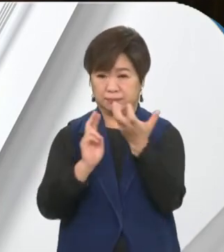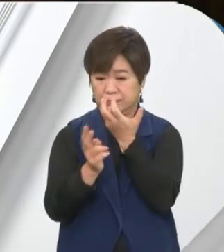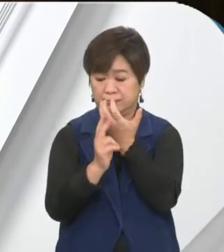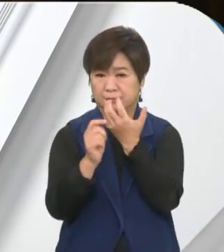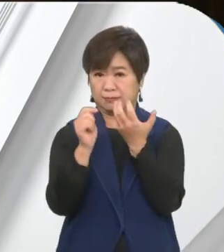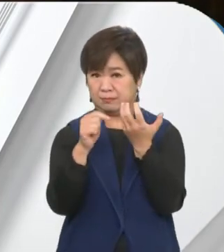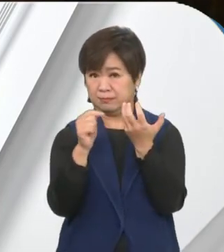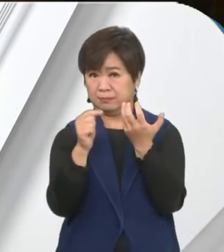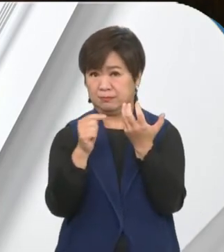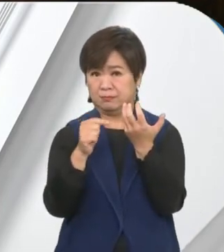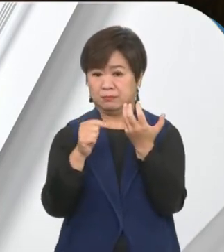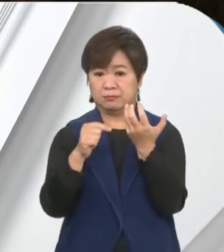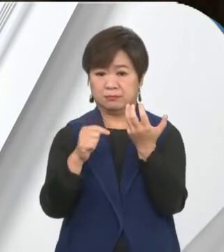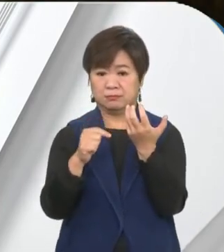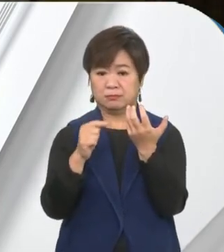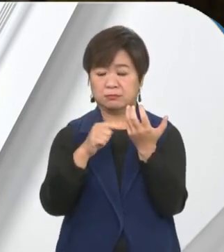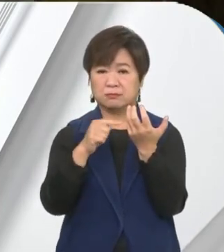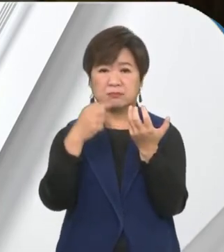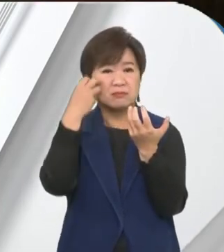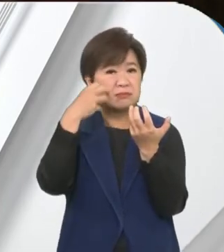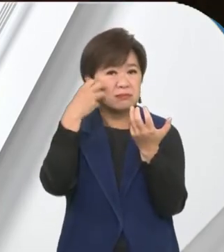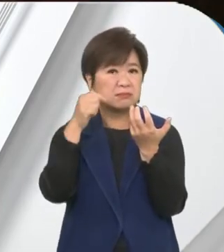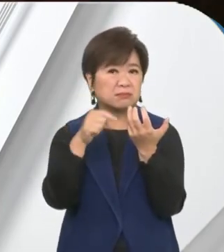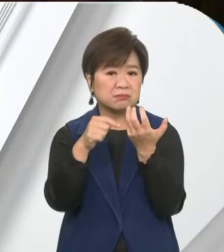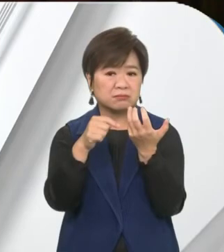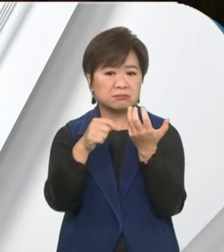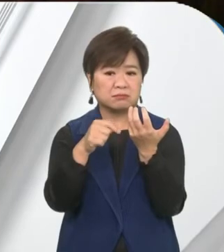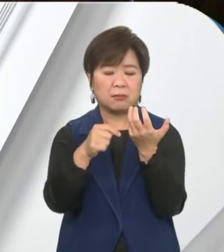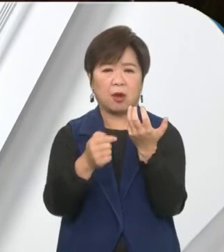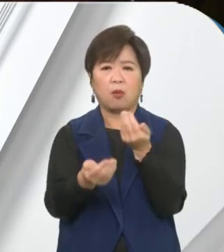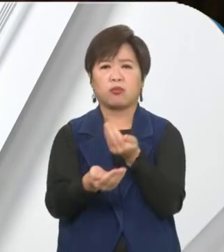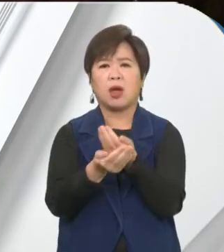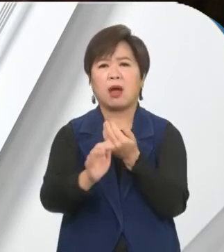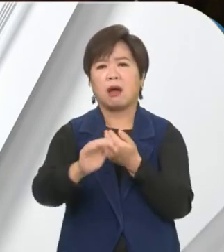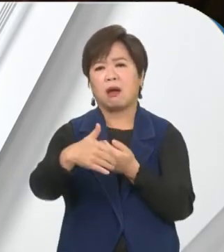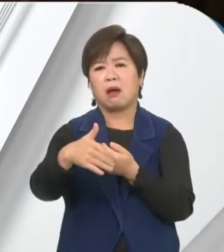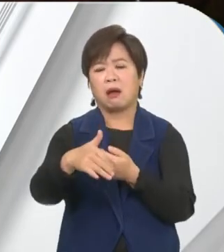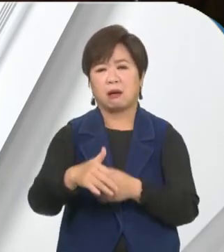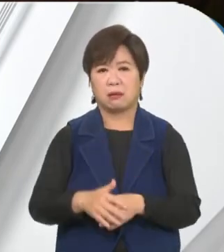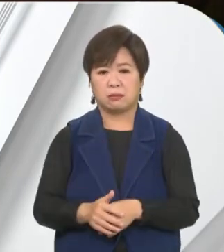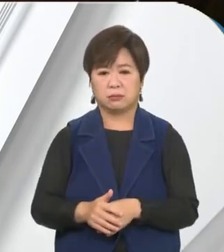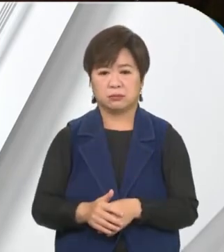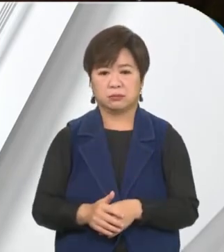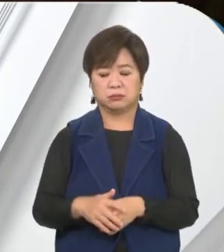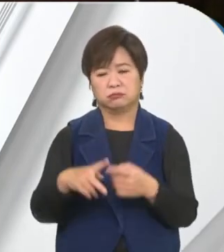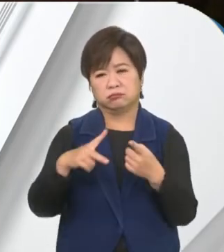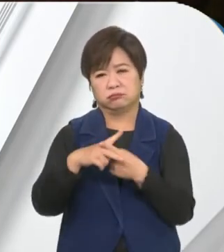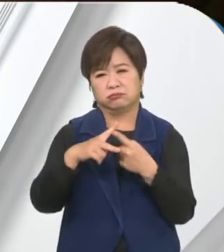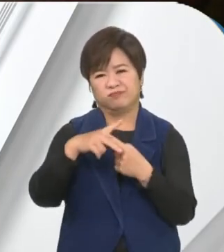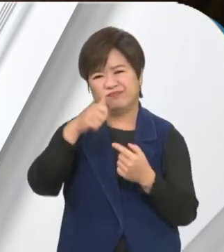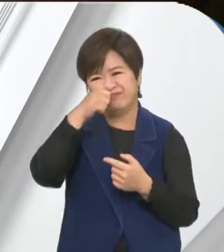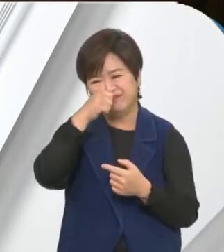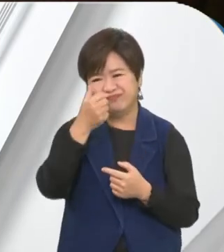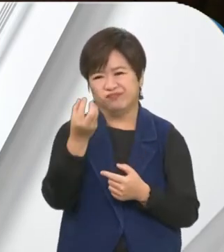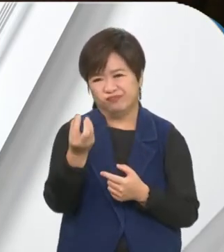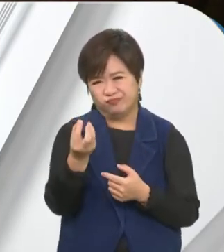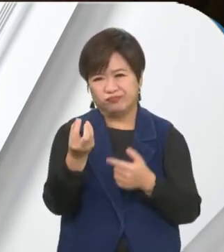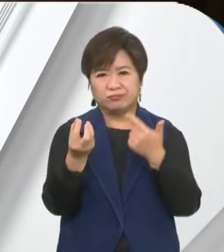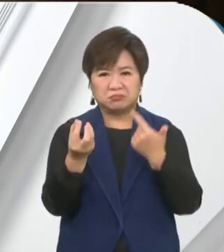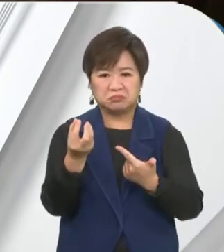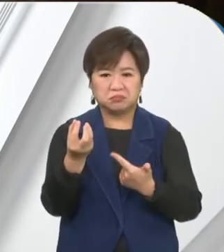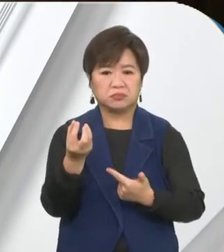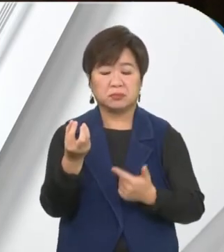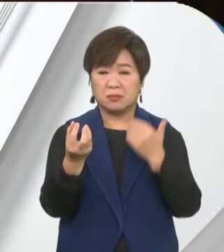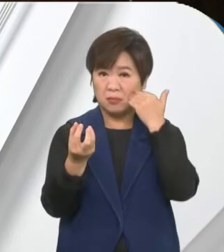个果粒啊，还没有很成熟啊，果粒都比较偏小，但慢慢，如果最